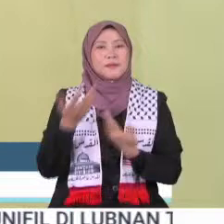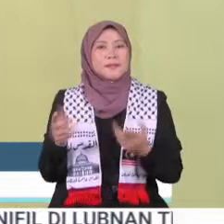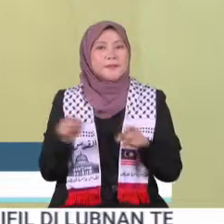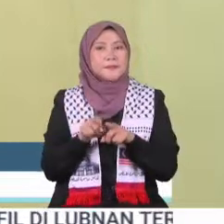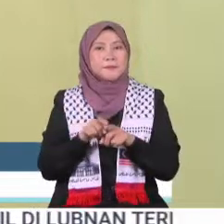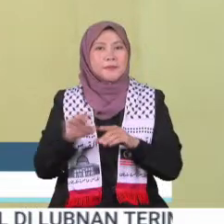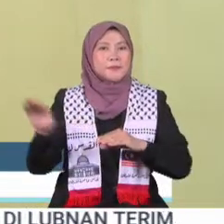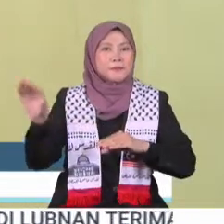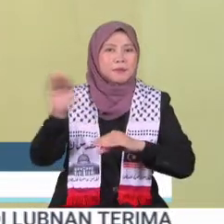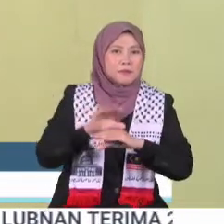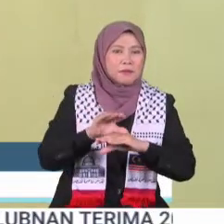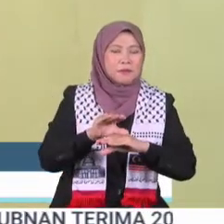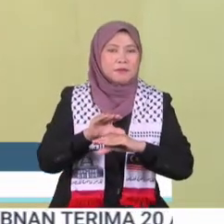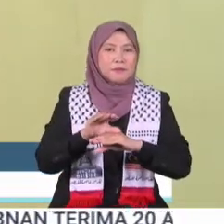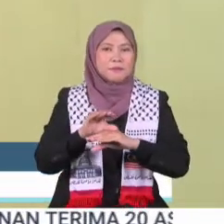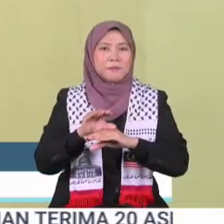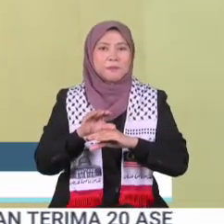subsidi